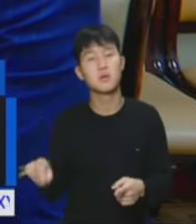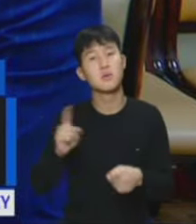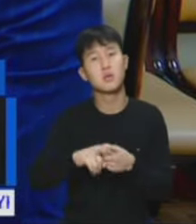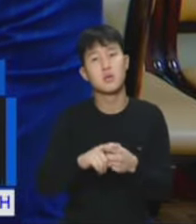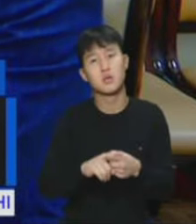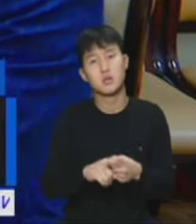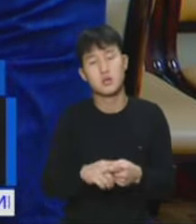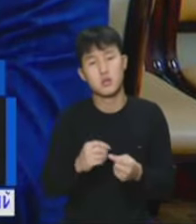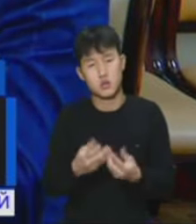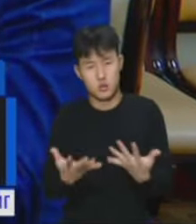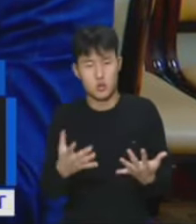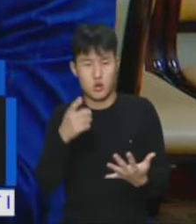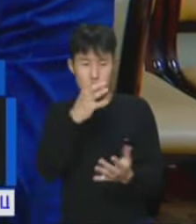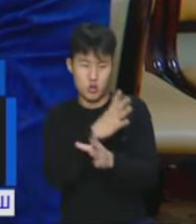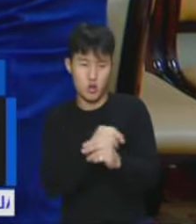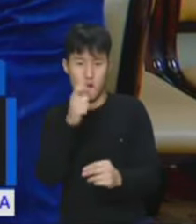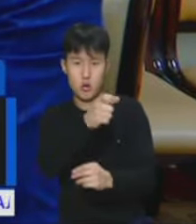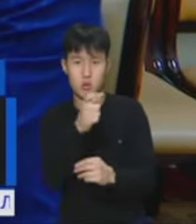олон одоо нөлөө бүхий